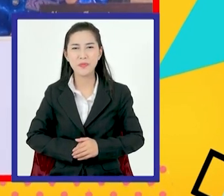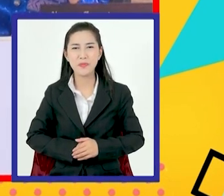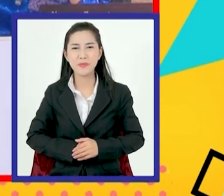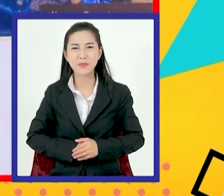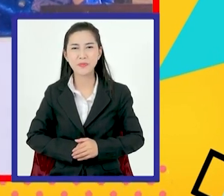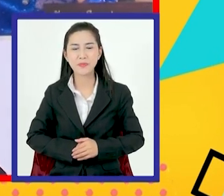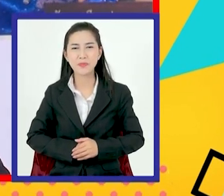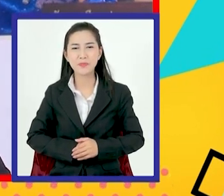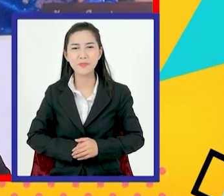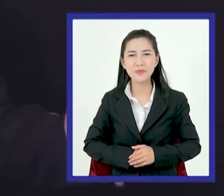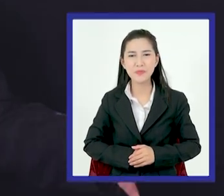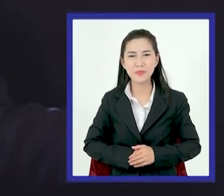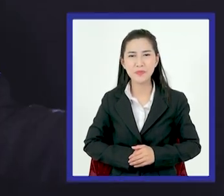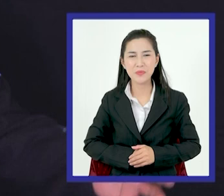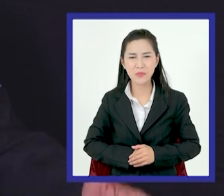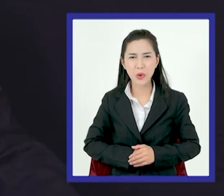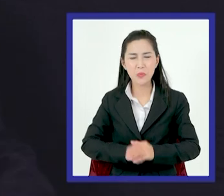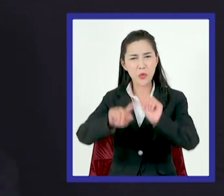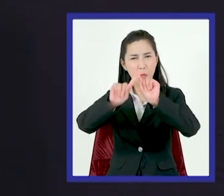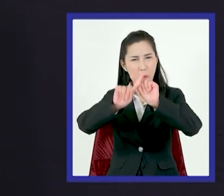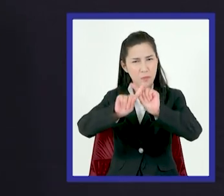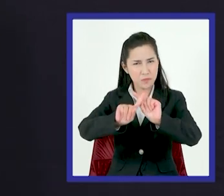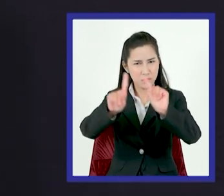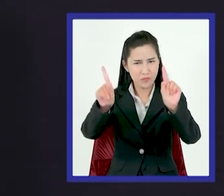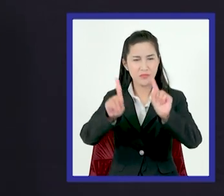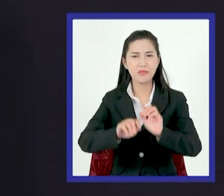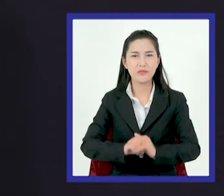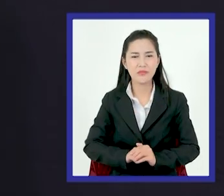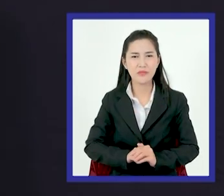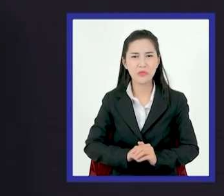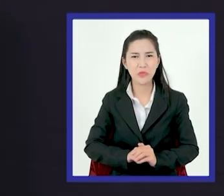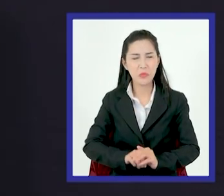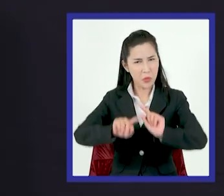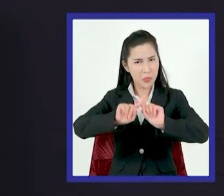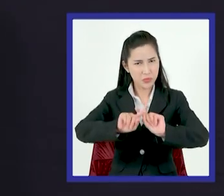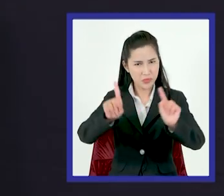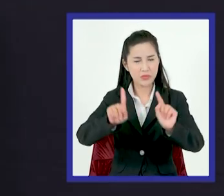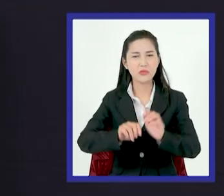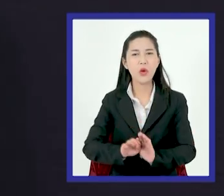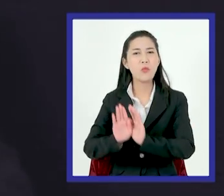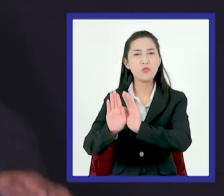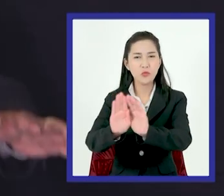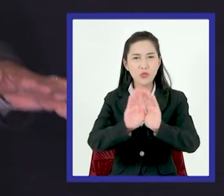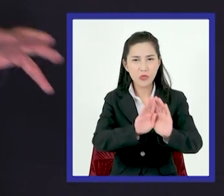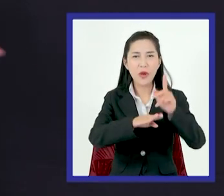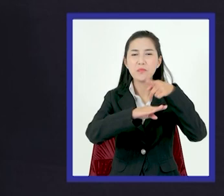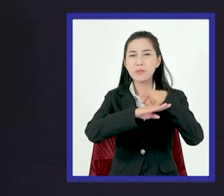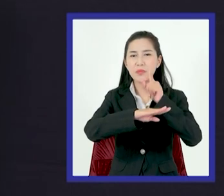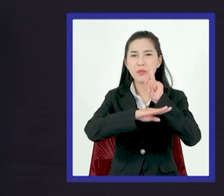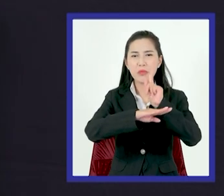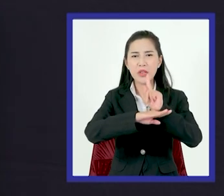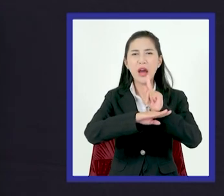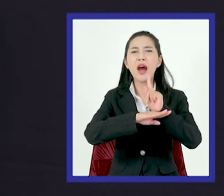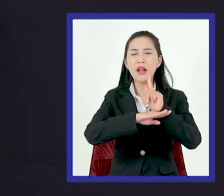เพราะฉะนั้นต้องให้มันมีความหลากหลายต้องมีความแหลกหลายนะขอฝากไว้นิดหนึ่งท่านประธานอย่า